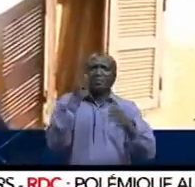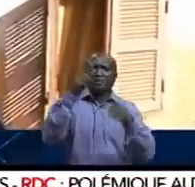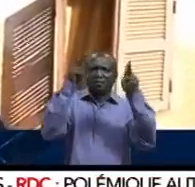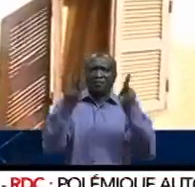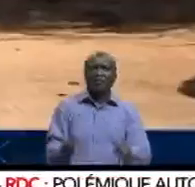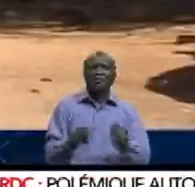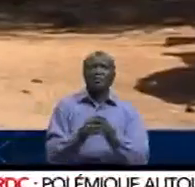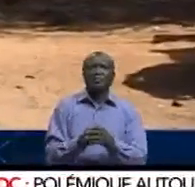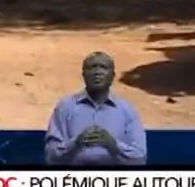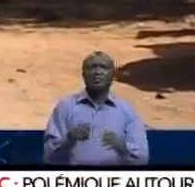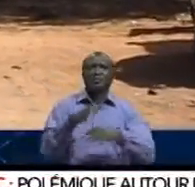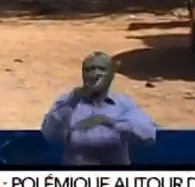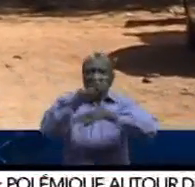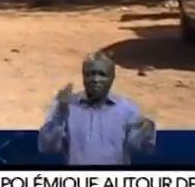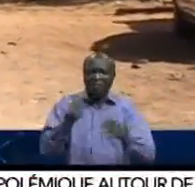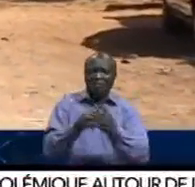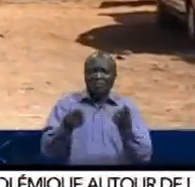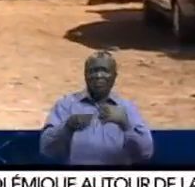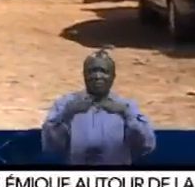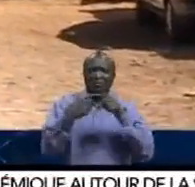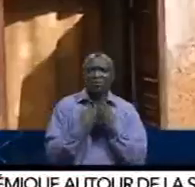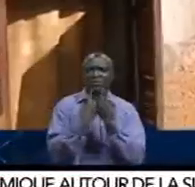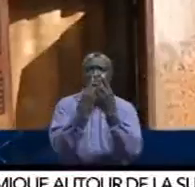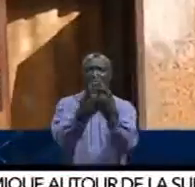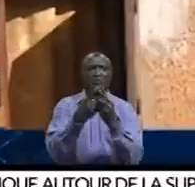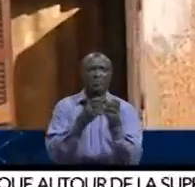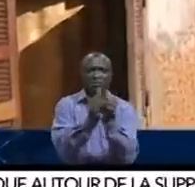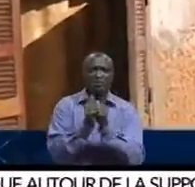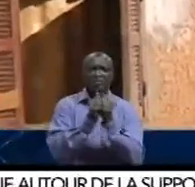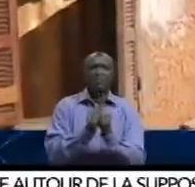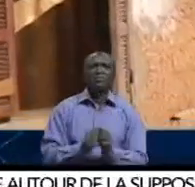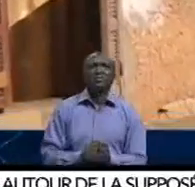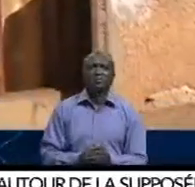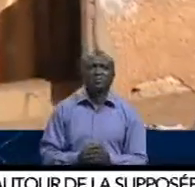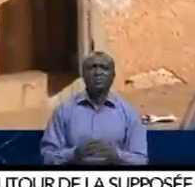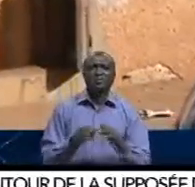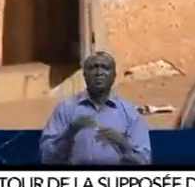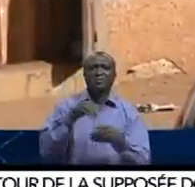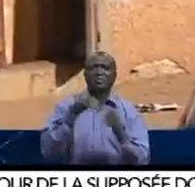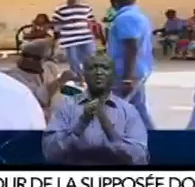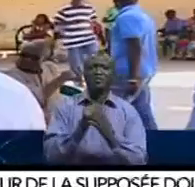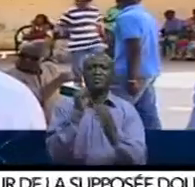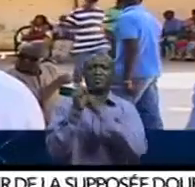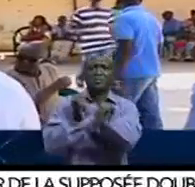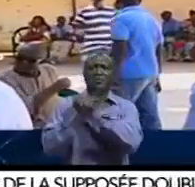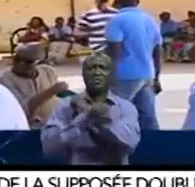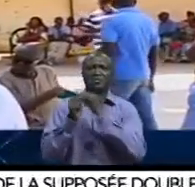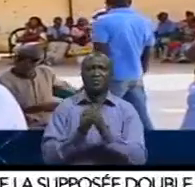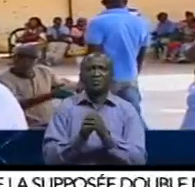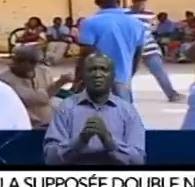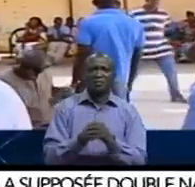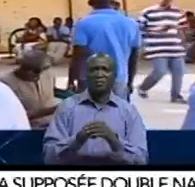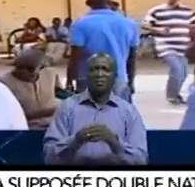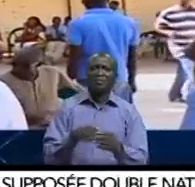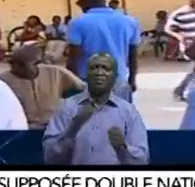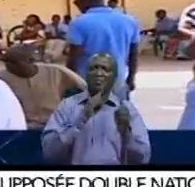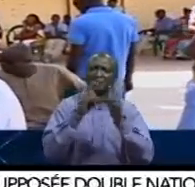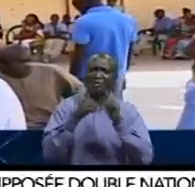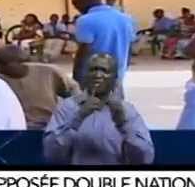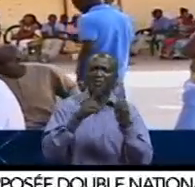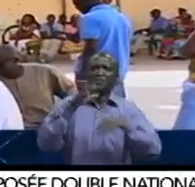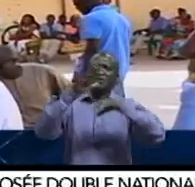quelqu'un ce meurtre enregistré ces derniers temps dans la capitale sénégalaise fait ressurgir le débat sur